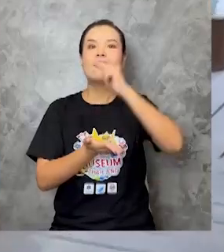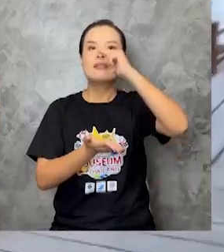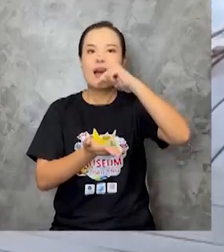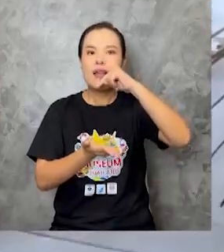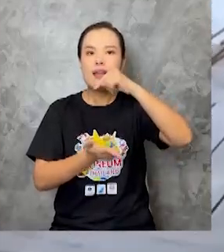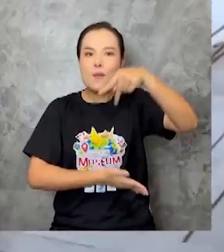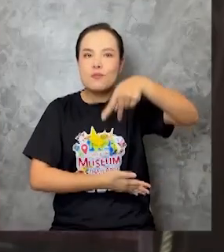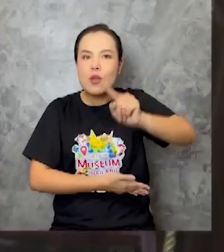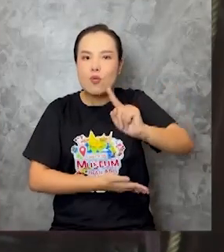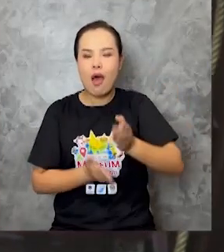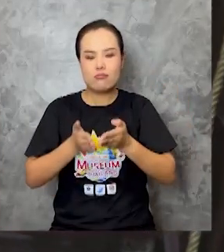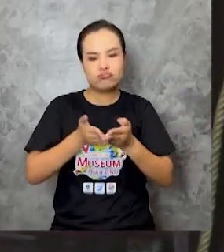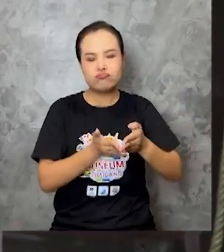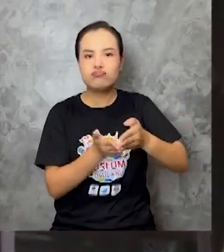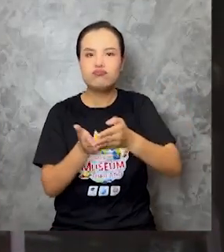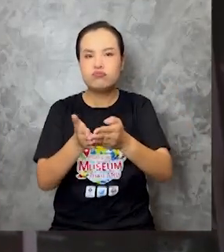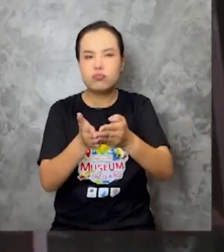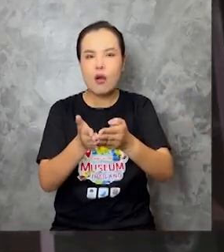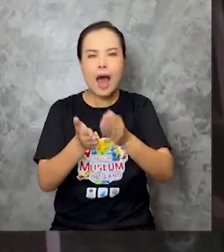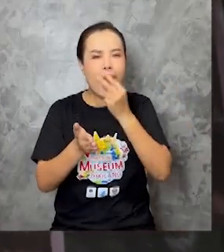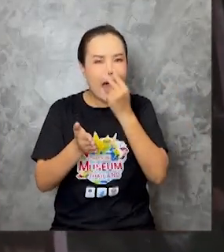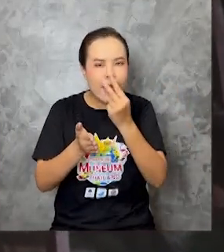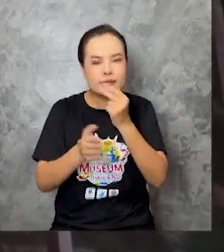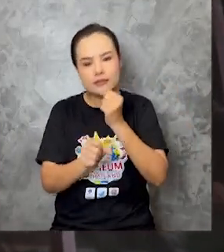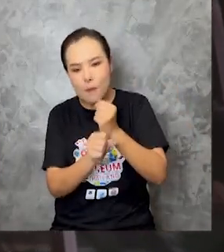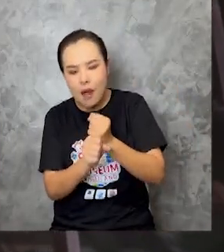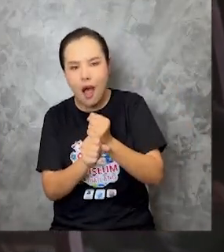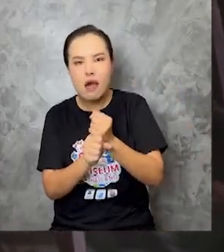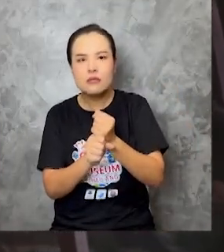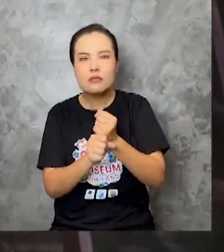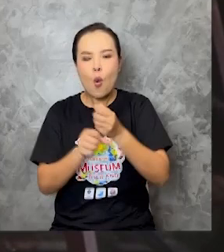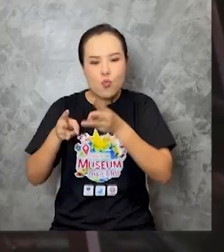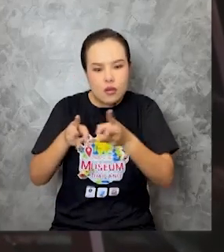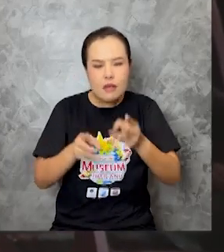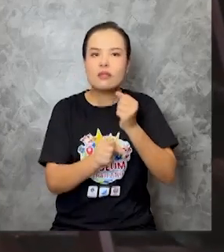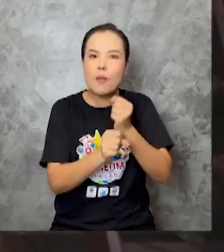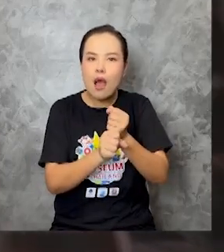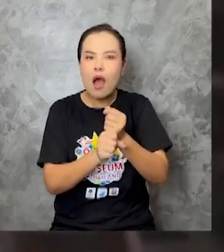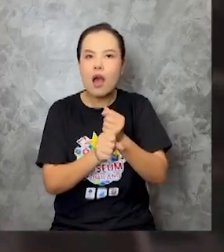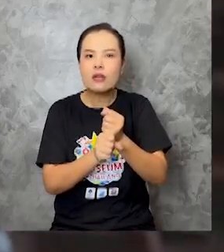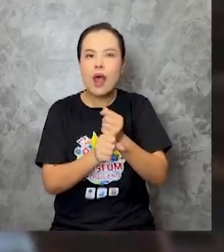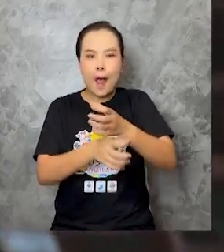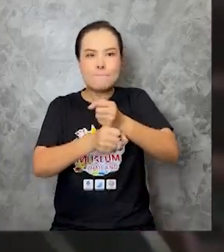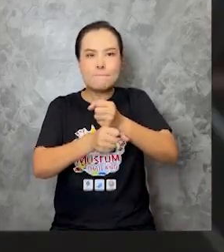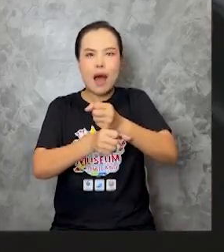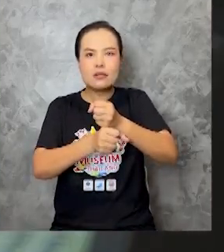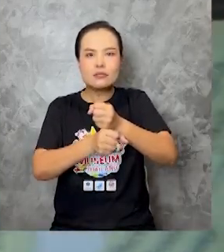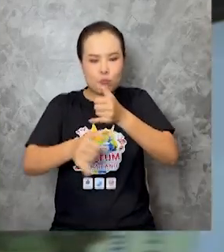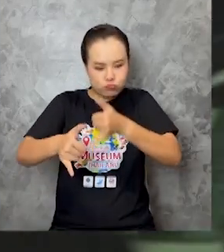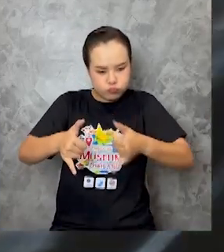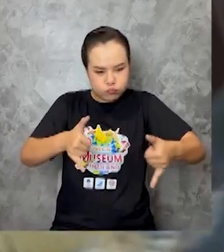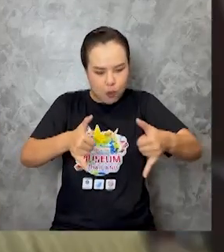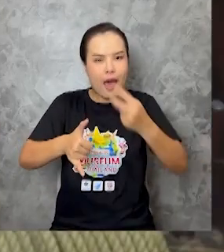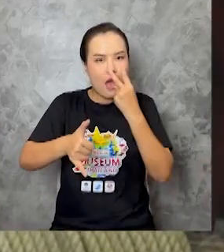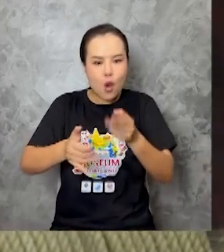กว่าเรือสำเภาไทยไฮไลท์ที่เกิดบนเรือลำนี้เราก็จำลองให้เห็นถึงสภาพของการใช้งานการทำงานจริงๆมีหุ่นที่